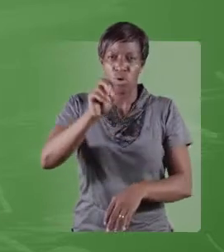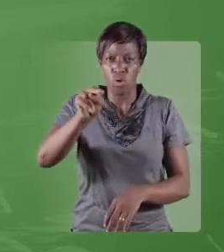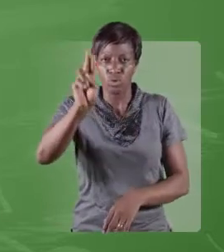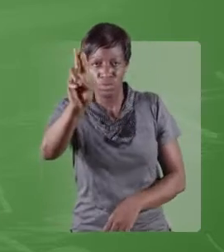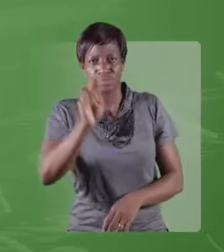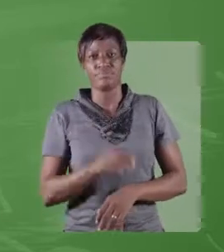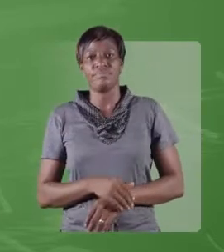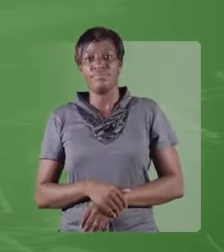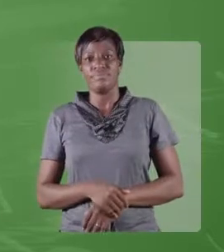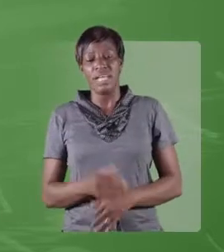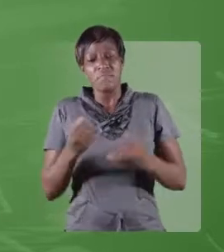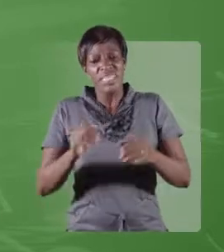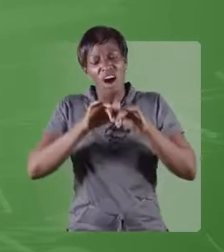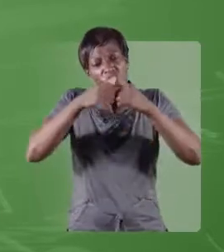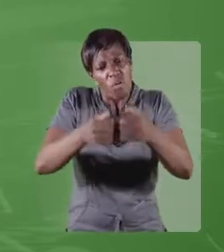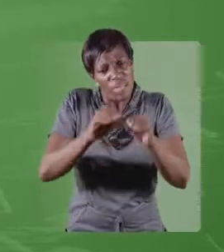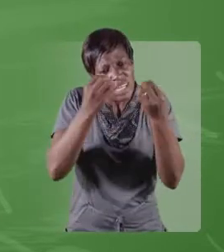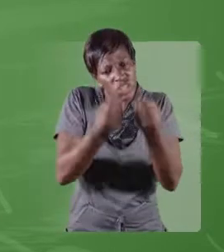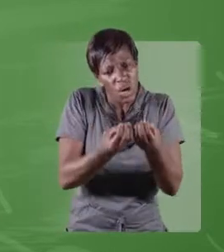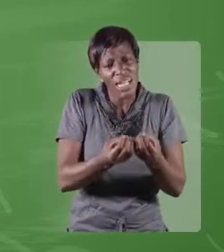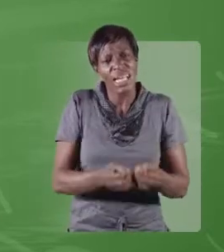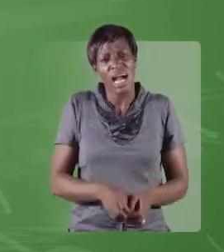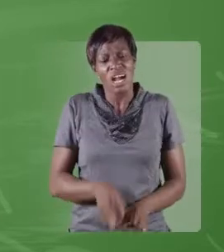fonctionnent ces organes?